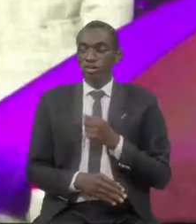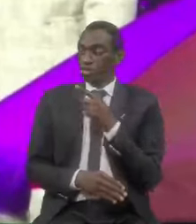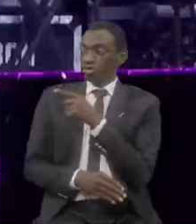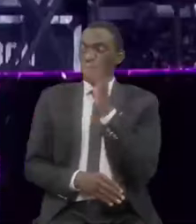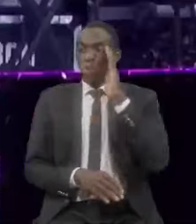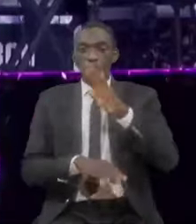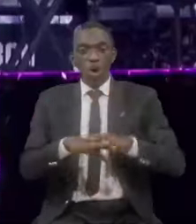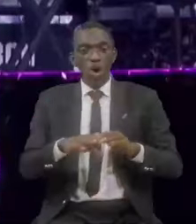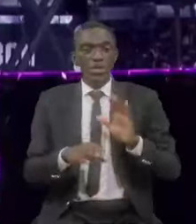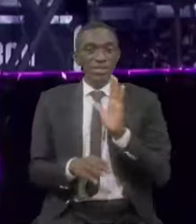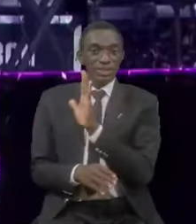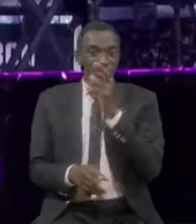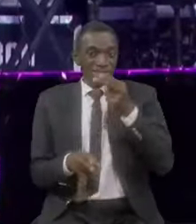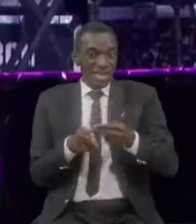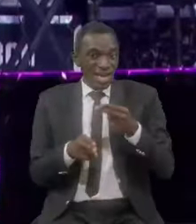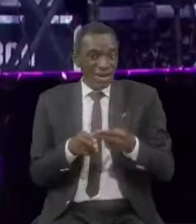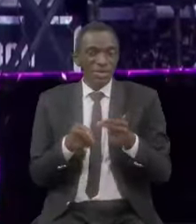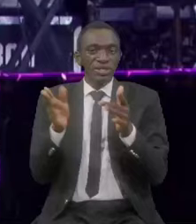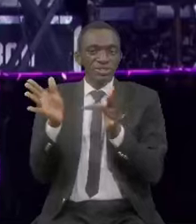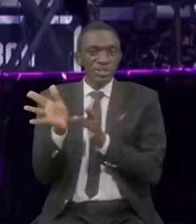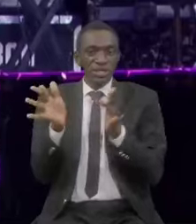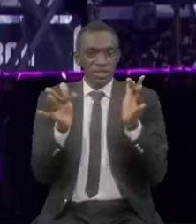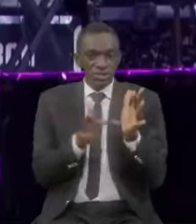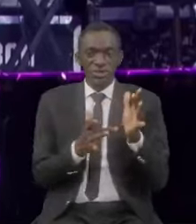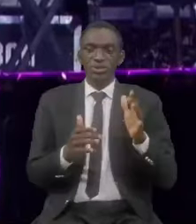et tu lui donneras le nom de Jésus.